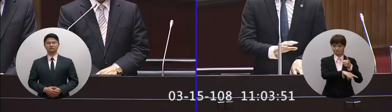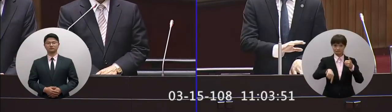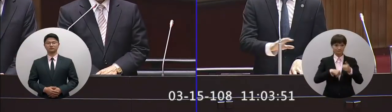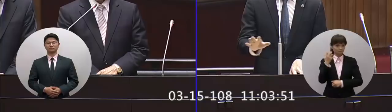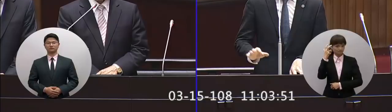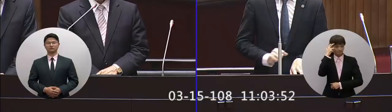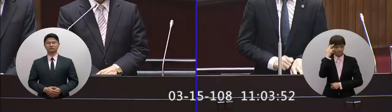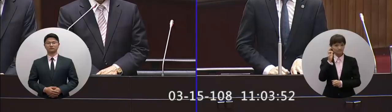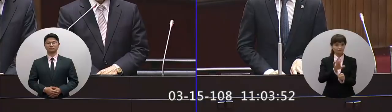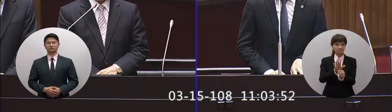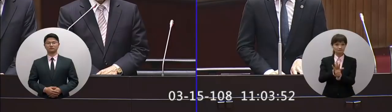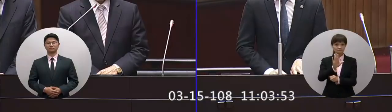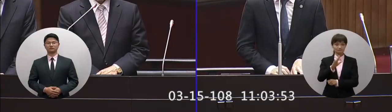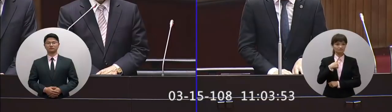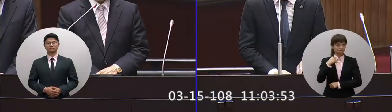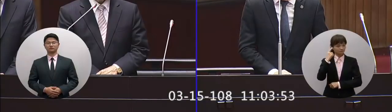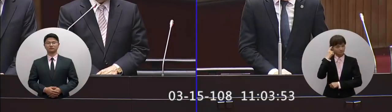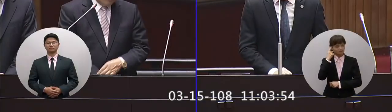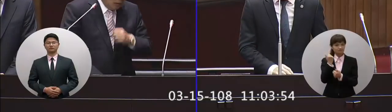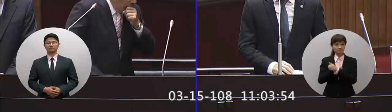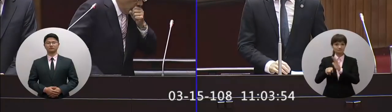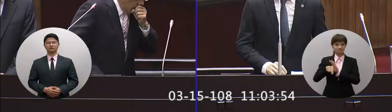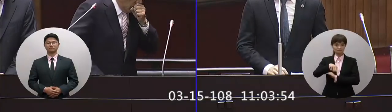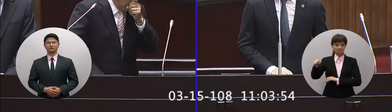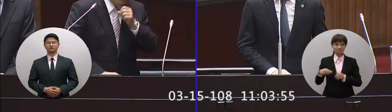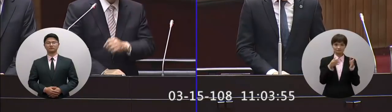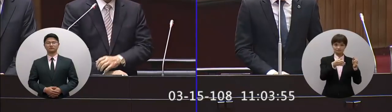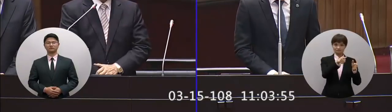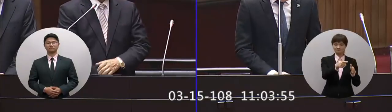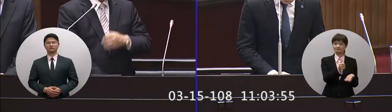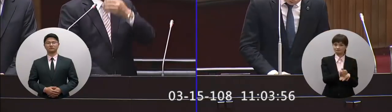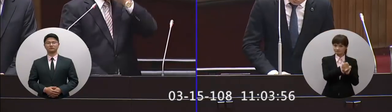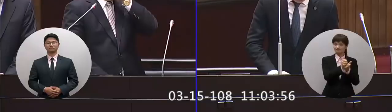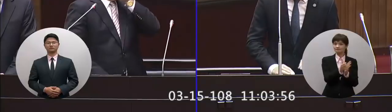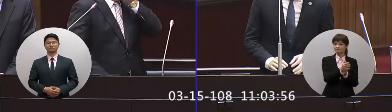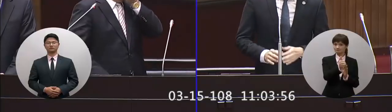遮我嘛是代表咱所有关心婚姻平权的朋友，甲院长肯定一下。